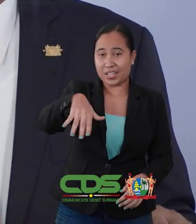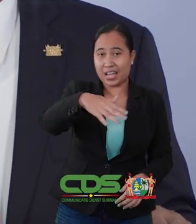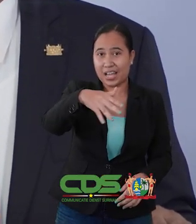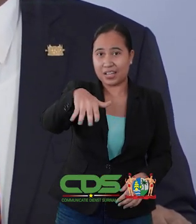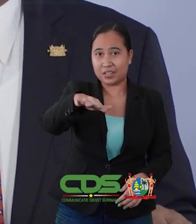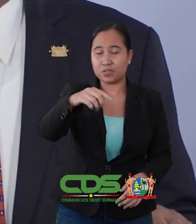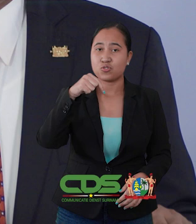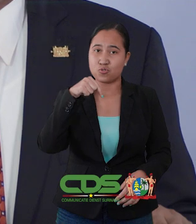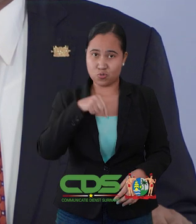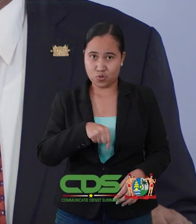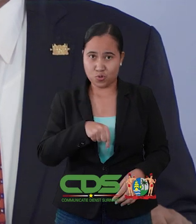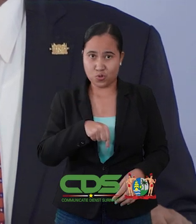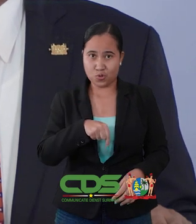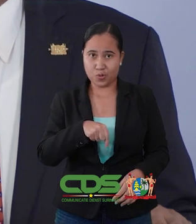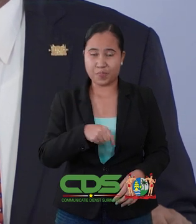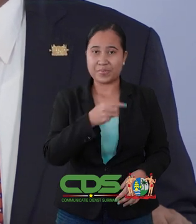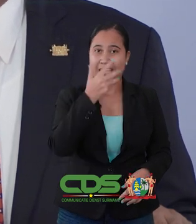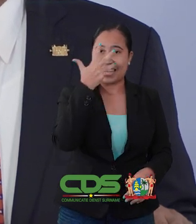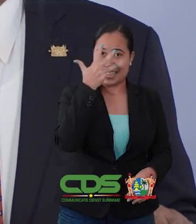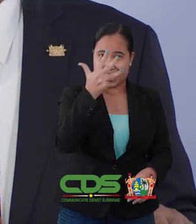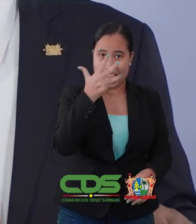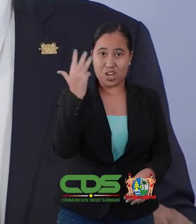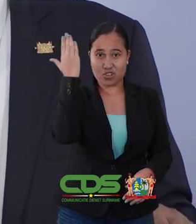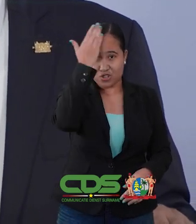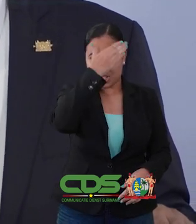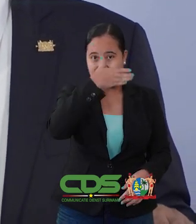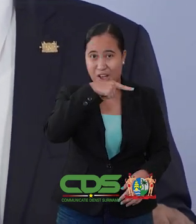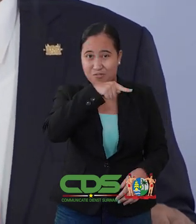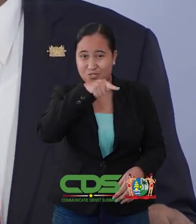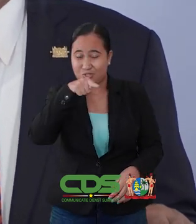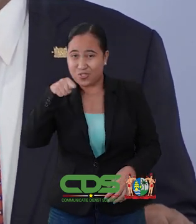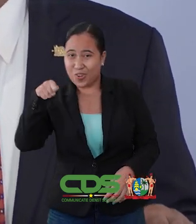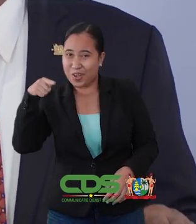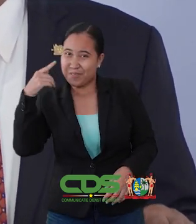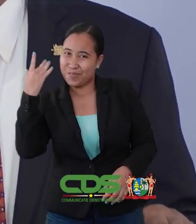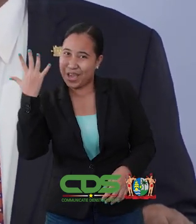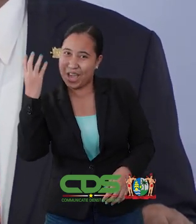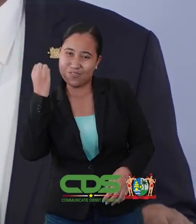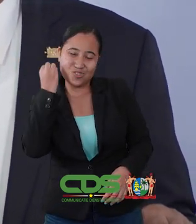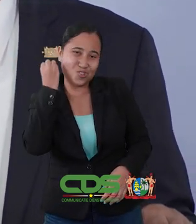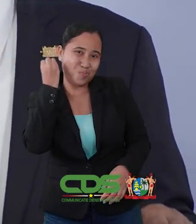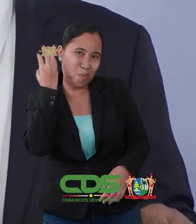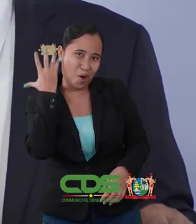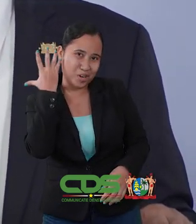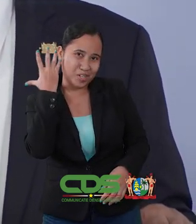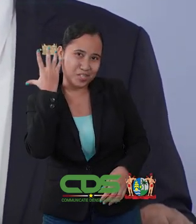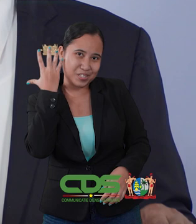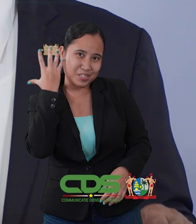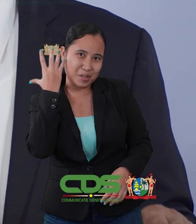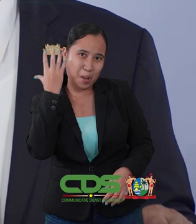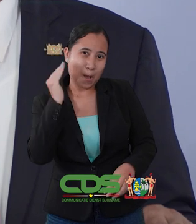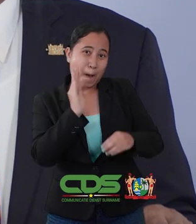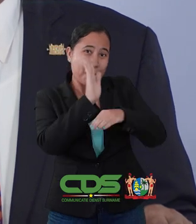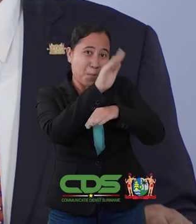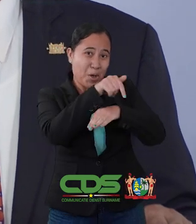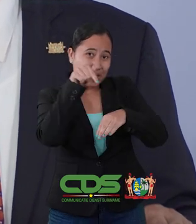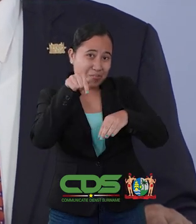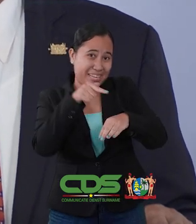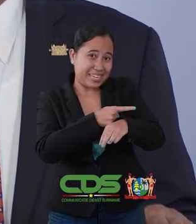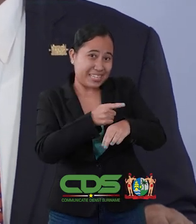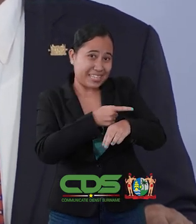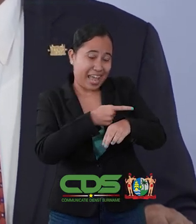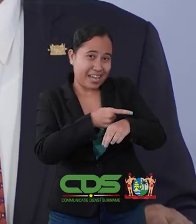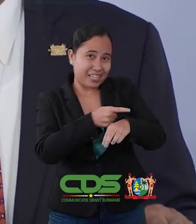uitgaansverbod is ingesteld van 9 uur 's avonds tot 5 uur in de ochtend. Buiten die tijden van